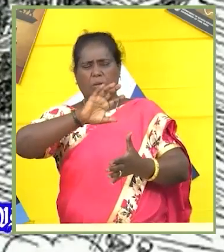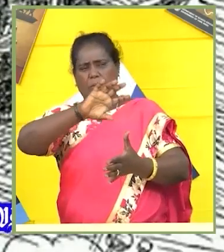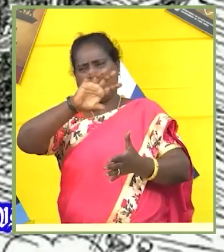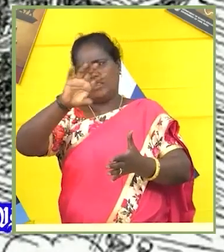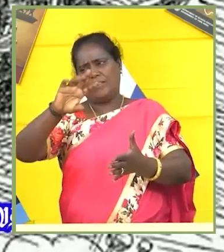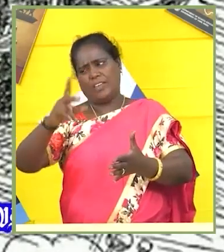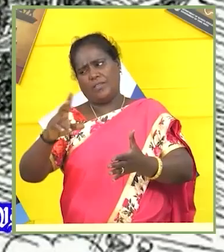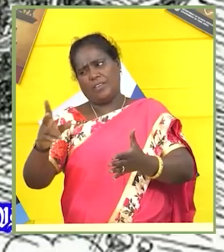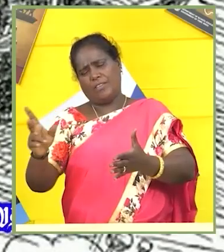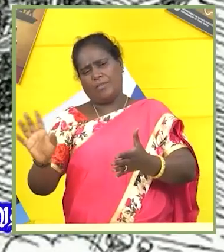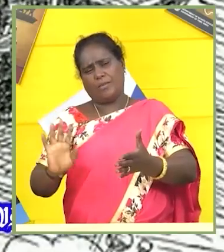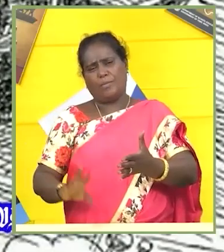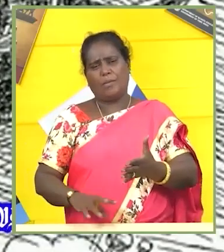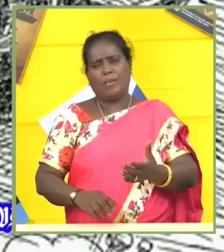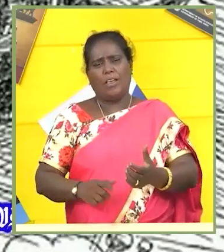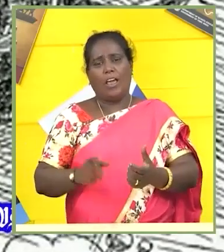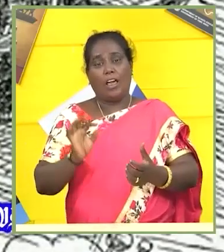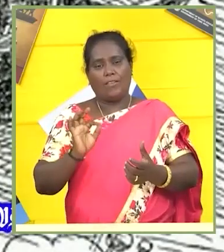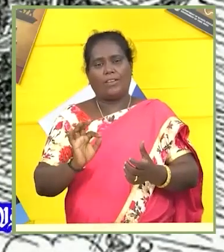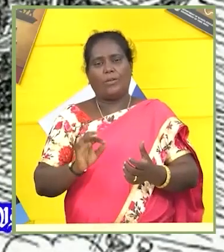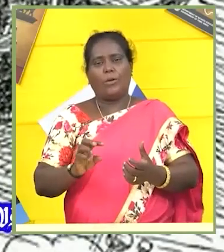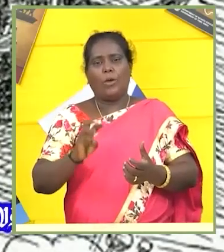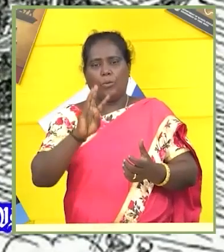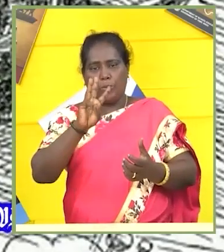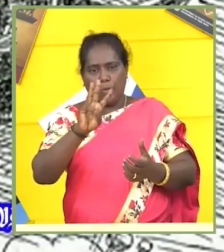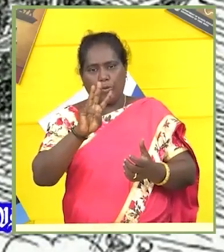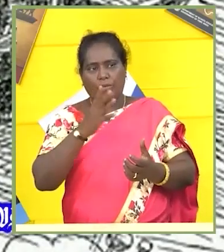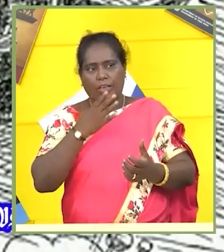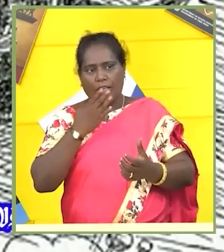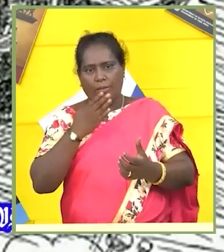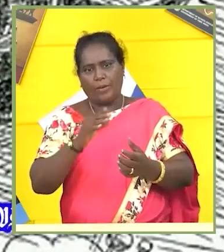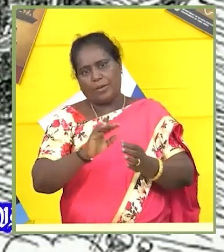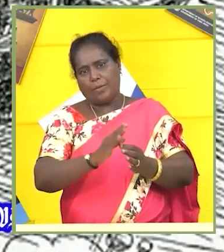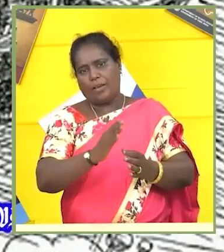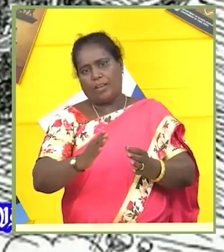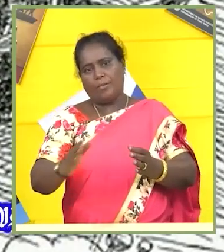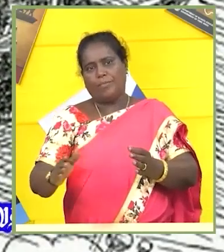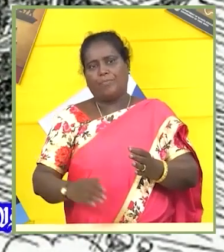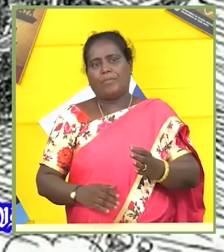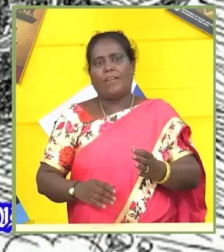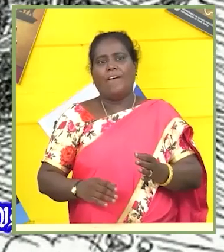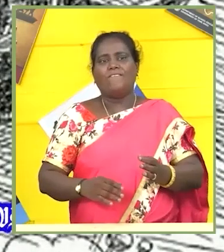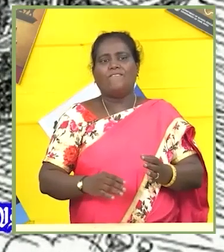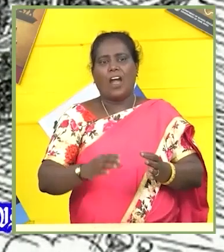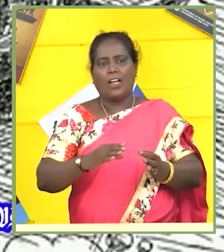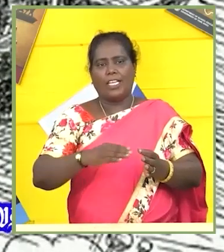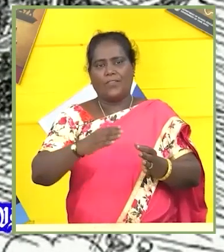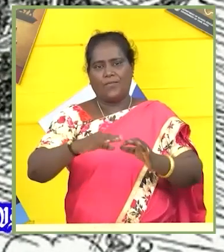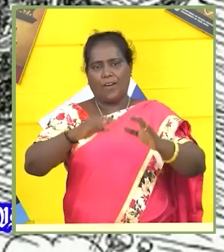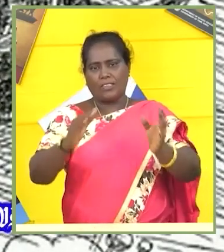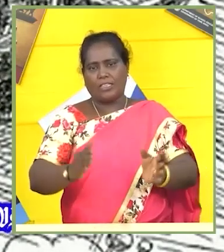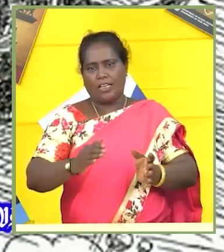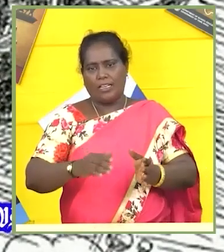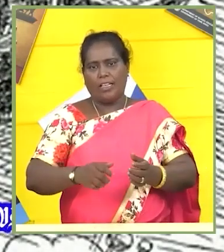தற்போது தமிழகத்தின் ஒவ்வொரு பகுதியிலும் ஒவ்வொரு விதமாக நடைபெறுகிறது. அவற்றுள் குறிப்பிட்ட 3 வகைகளை